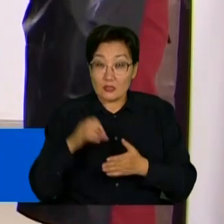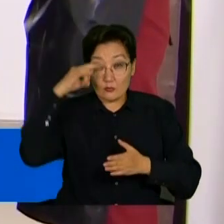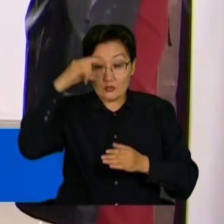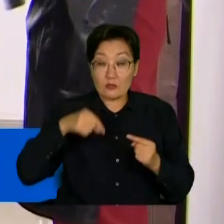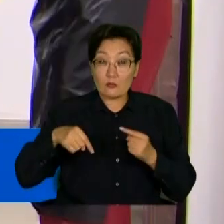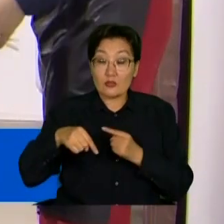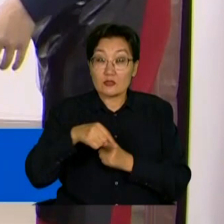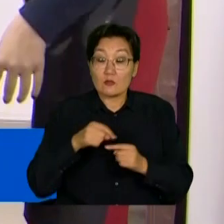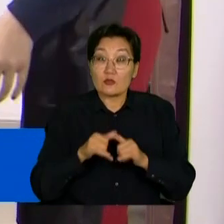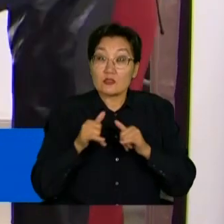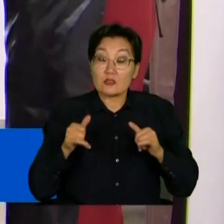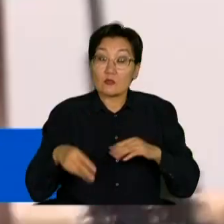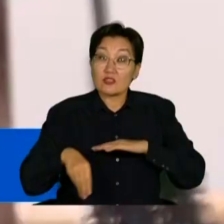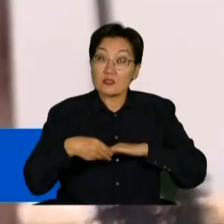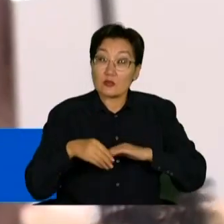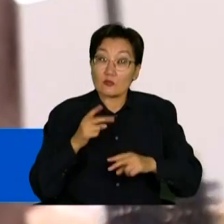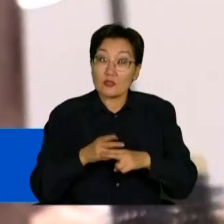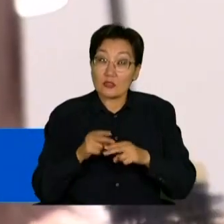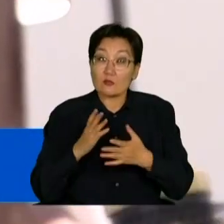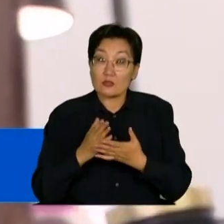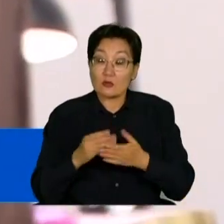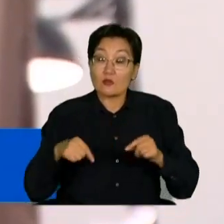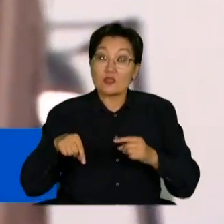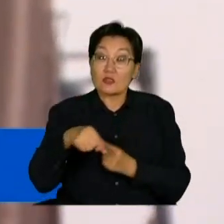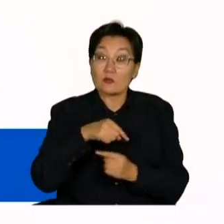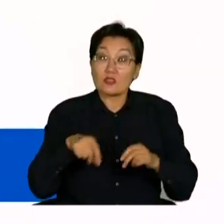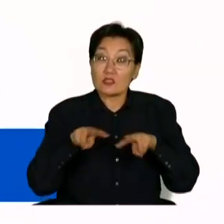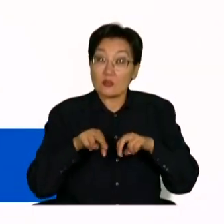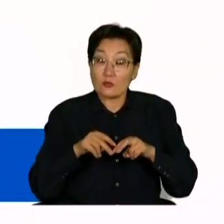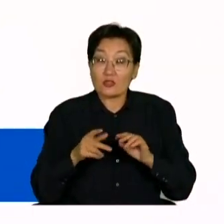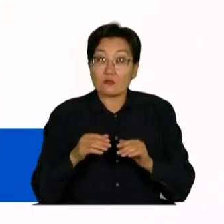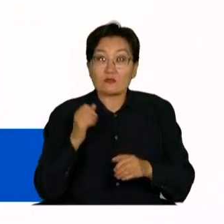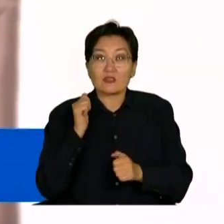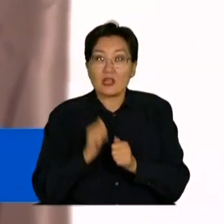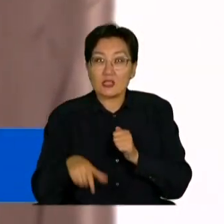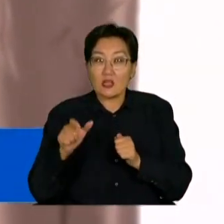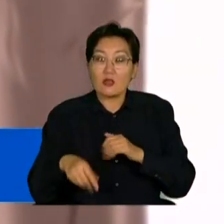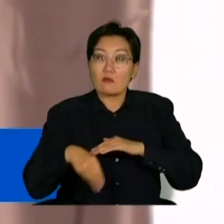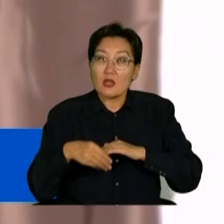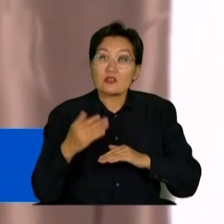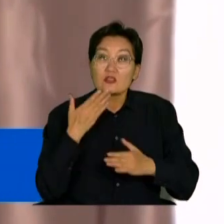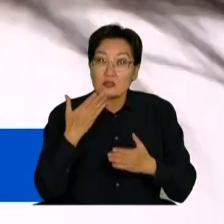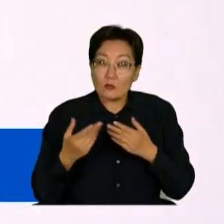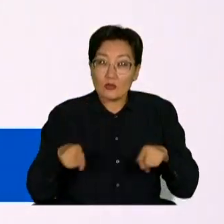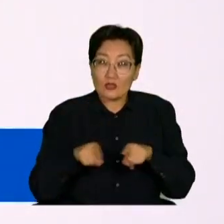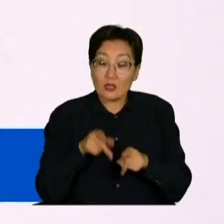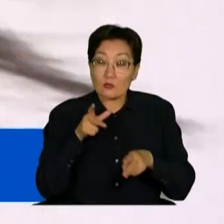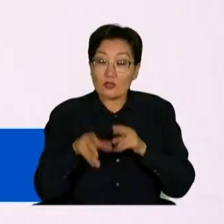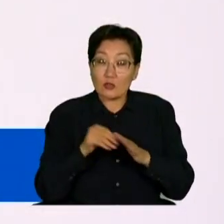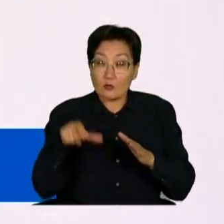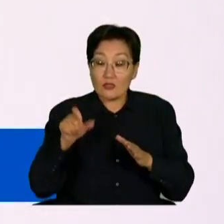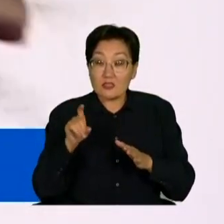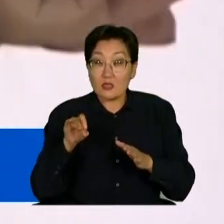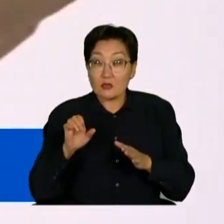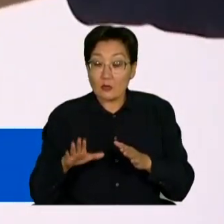кәсіпкерлік көкжиегін кеңейтуге жемқорлық кедергі болып тұр. Бизнесті тексеретіндер шеттерінен пара сұрайды. Осылай деп дабыл қаққан депутат Ринат